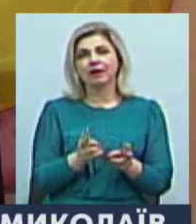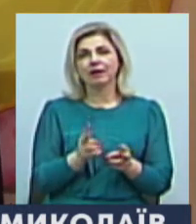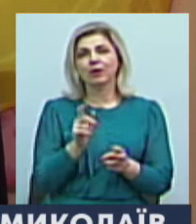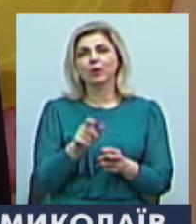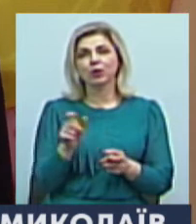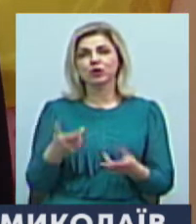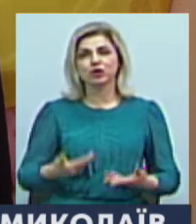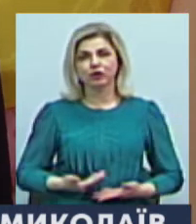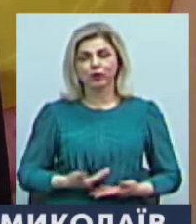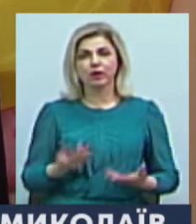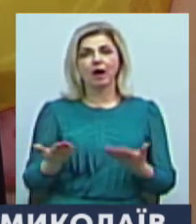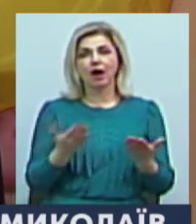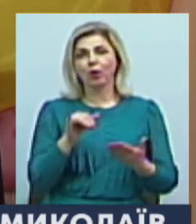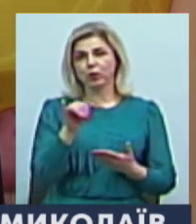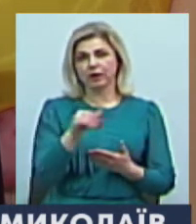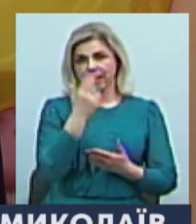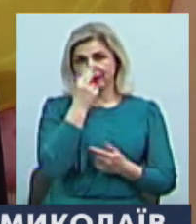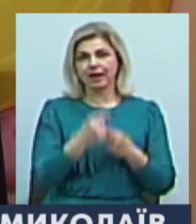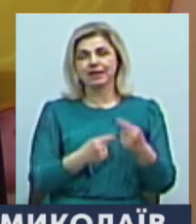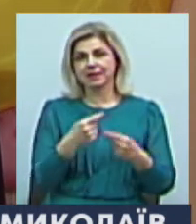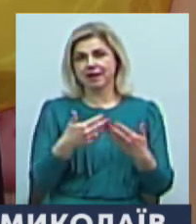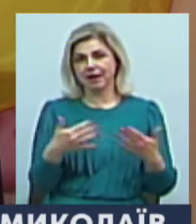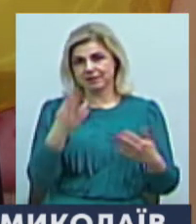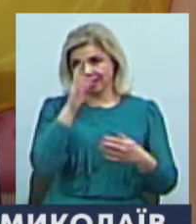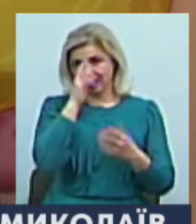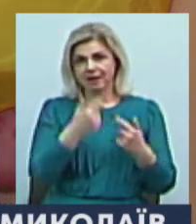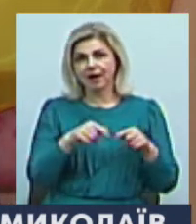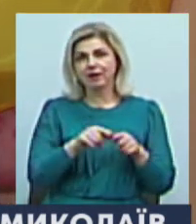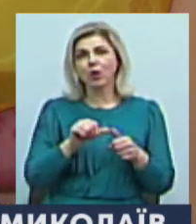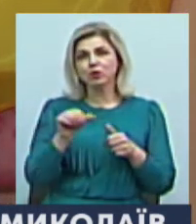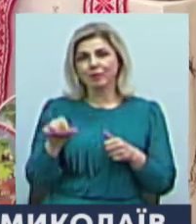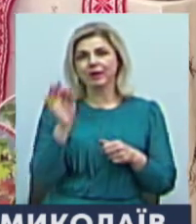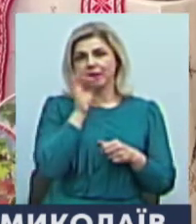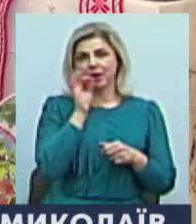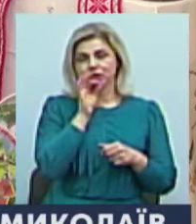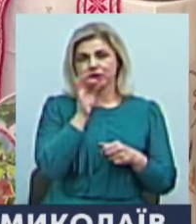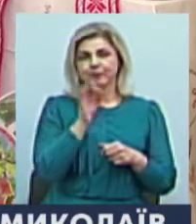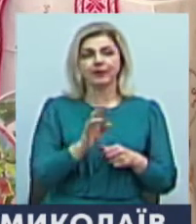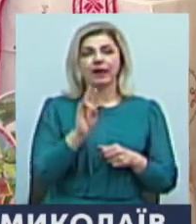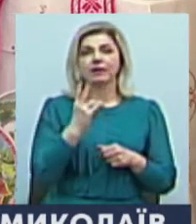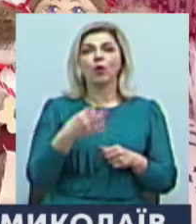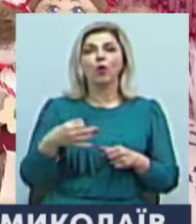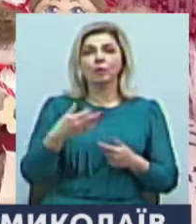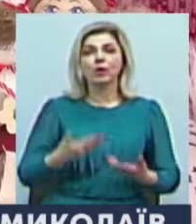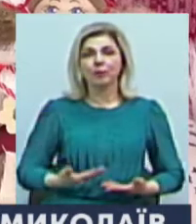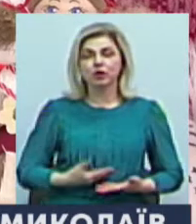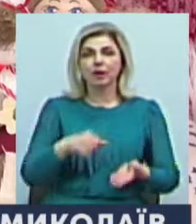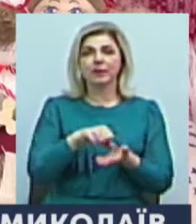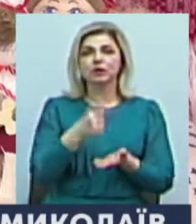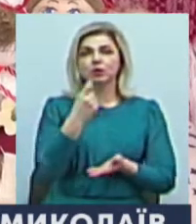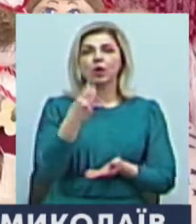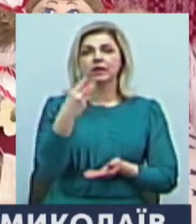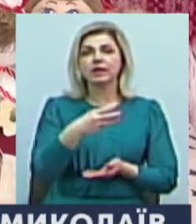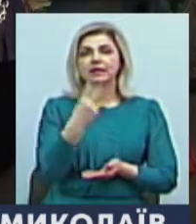люди живуть і які в них традиції в різних країнах, особливо в Німеччині. Миколаївській області проживають представники